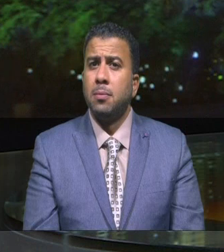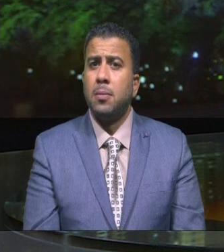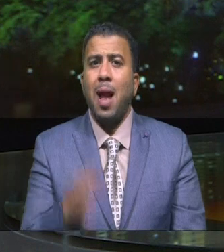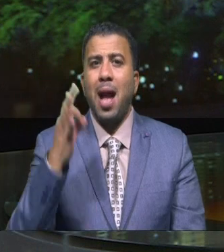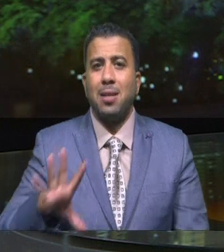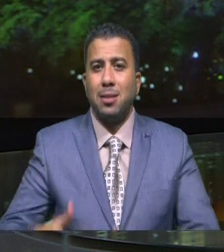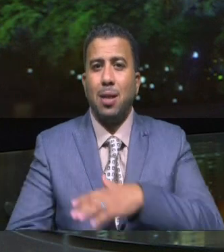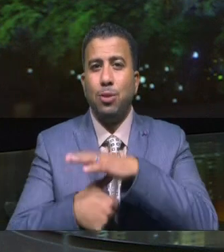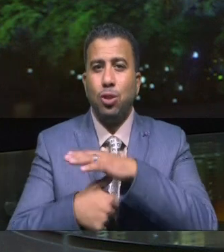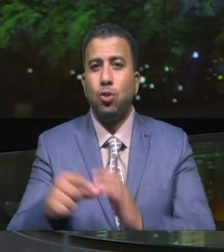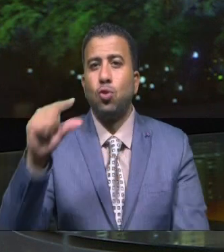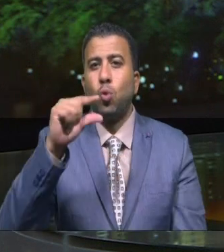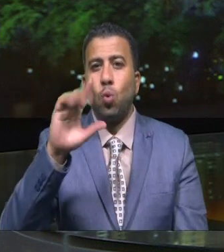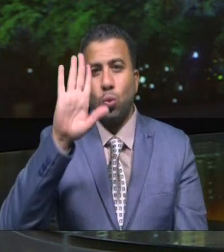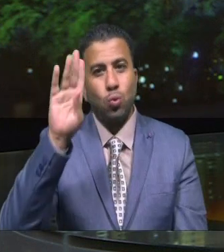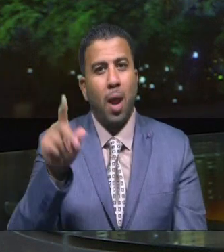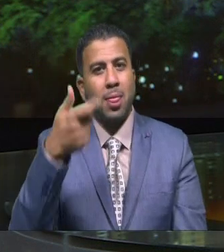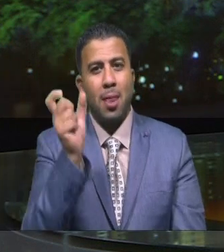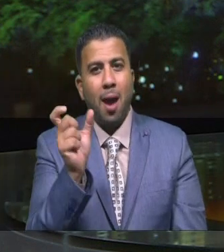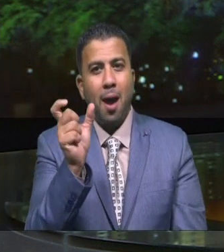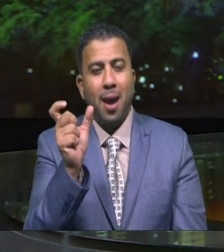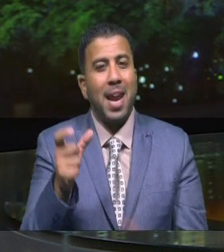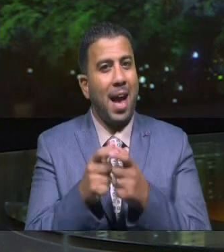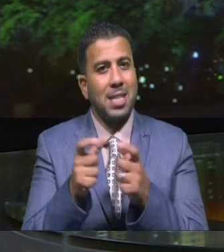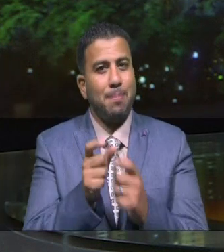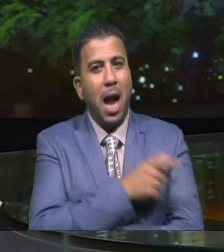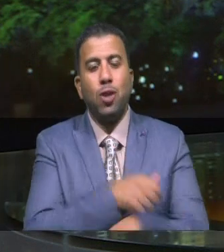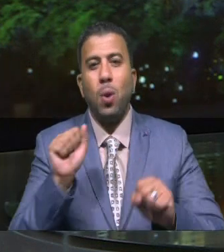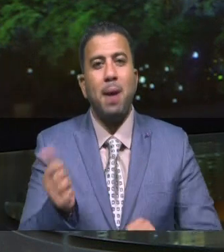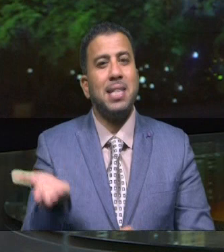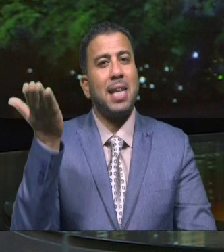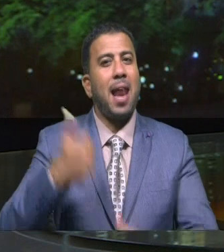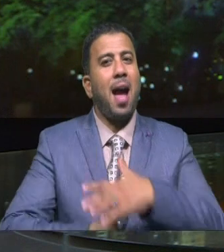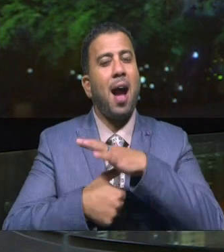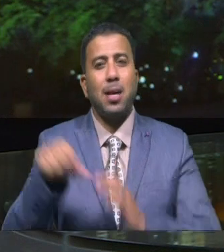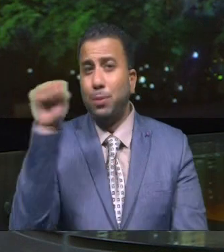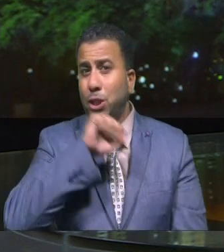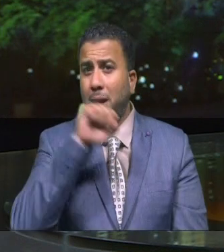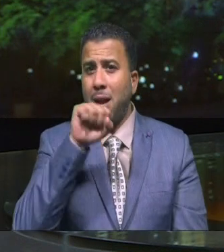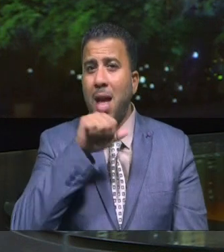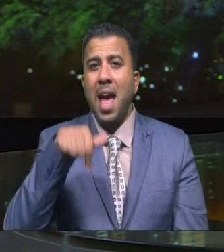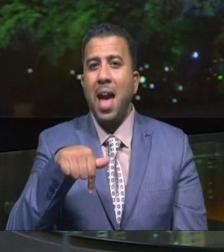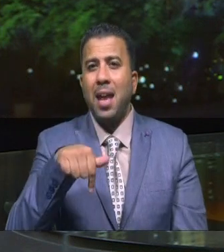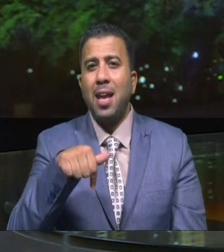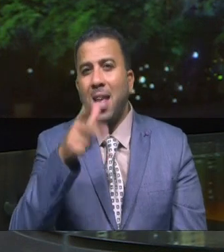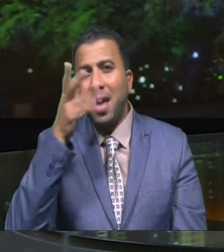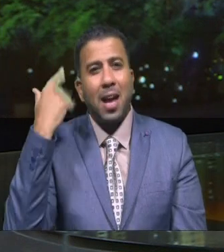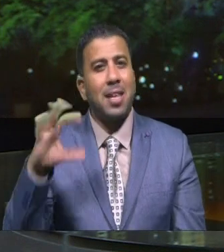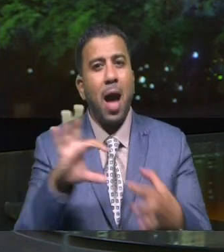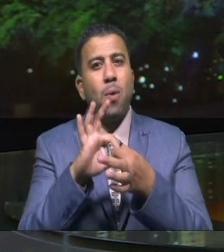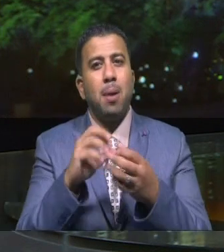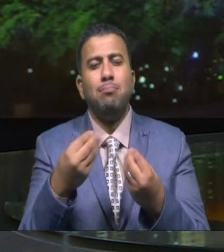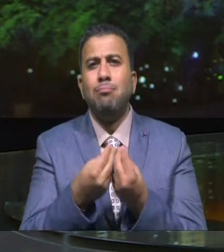اكد صاحب السمو الشيخ الدكتور سلطان بن محمد القاسمي عضو المجلس الاعلى حاكم الشارقه ان تاريخ